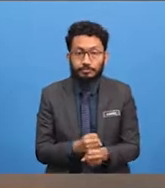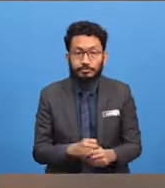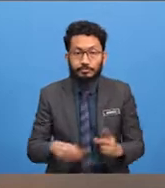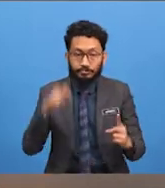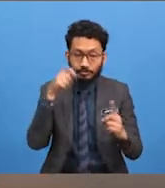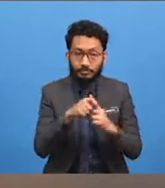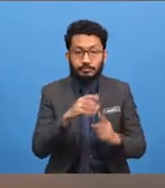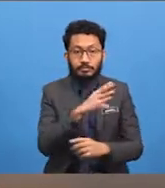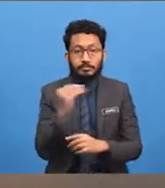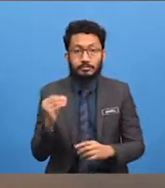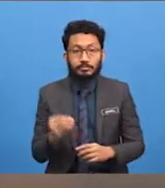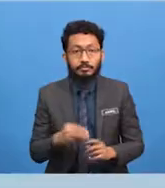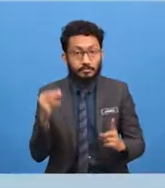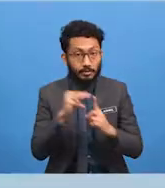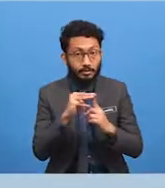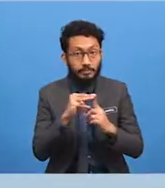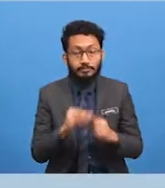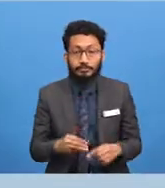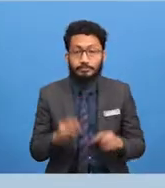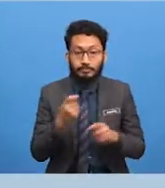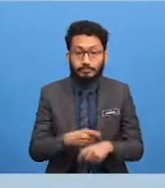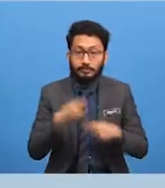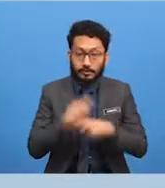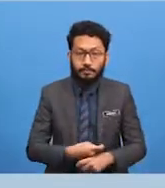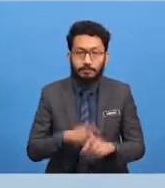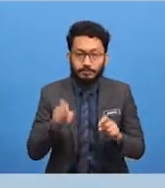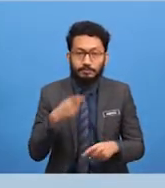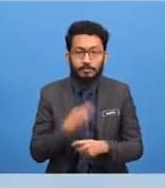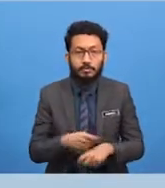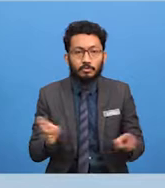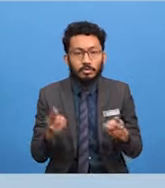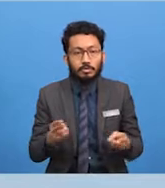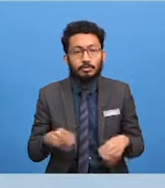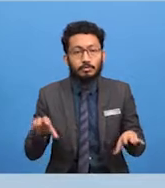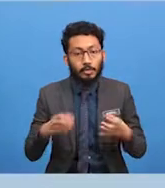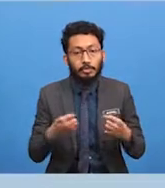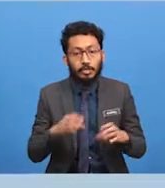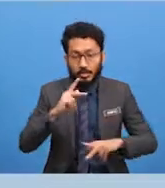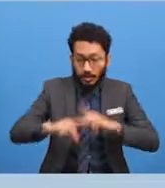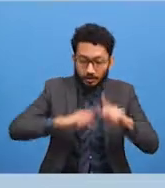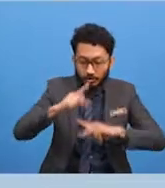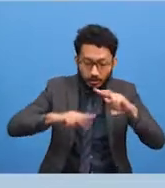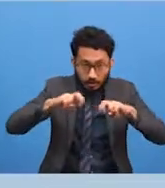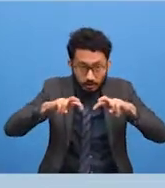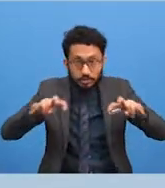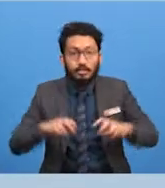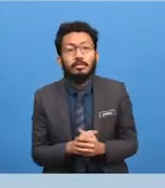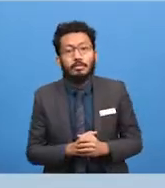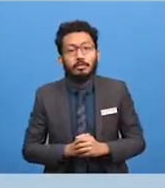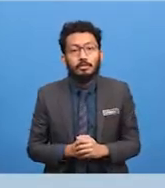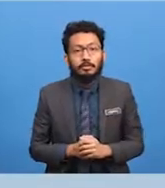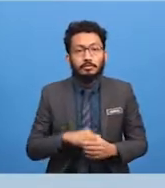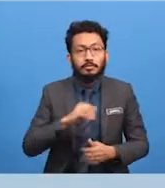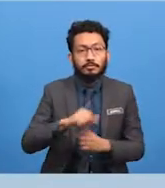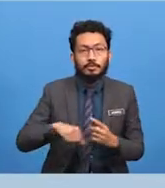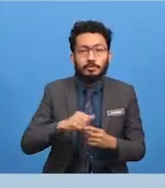objektif yang telah ditetapkan. Pihak pengurusan boleh membuat kajian berkaitan dengan persekitaran